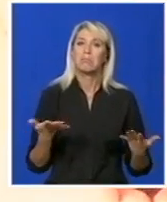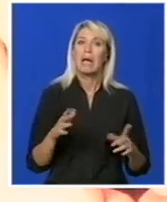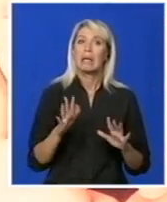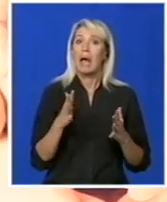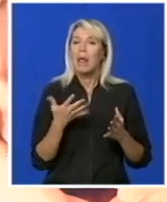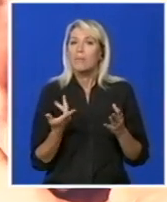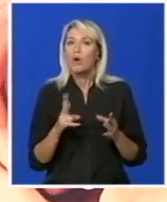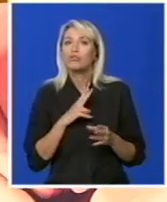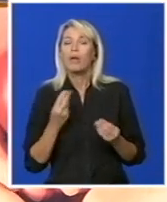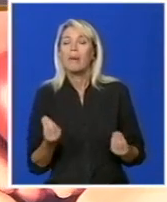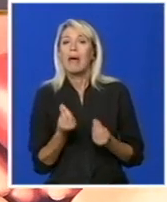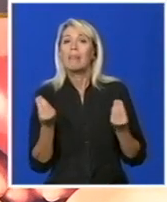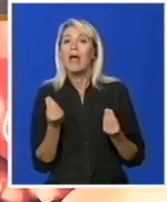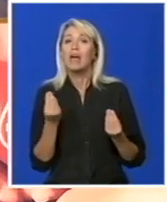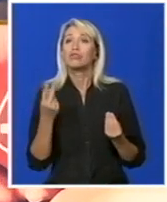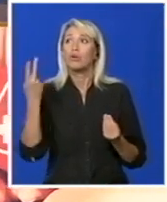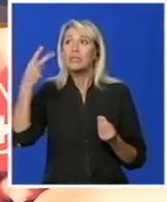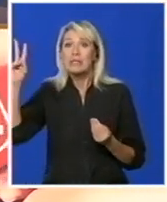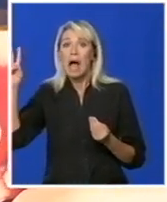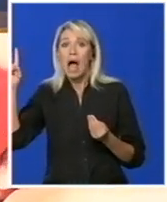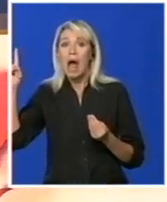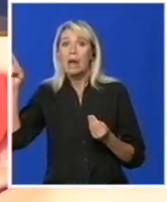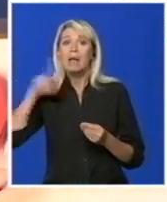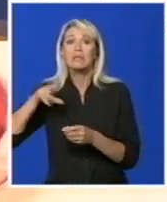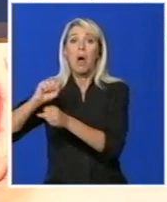registrovan neki uvezen slučaj